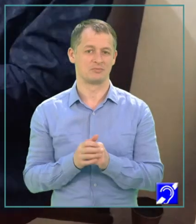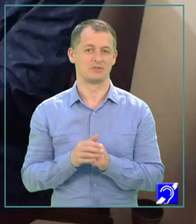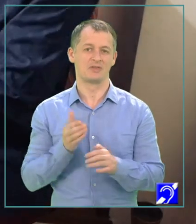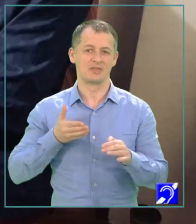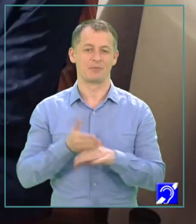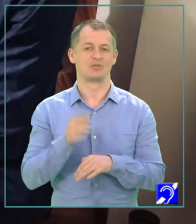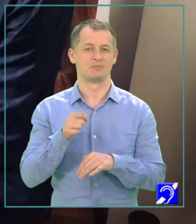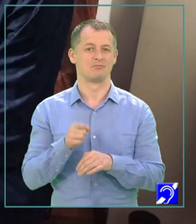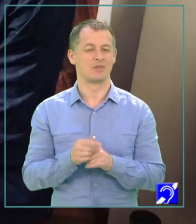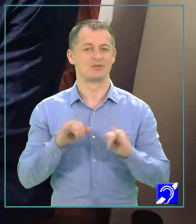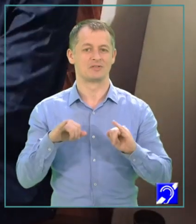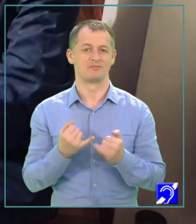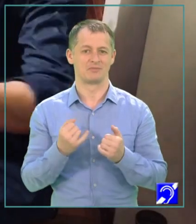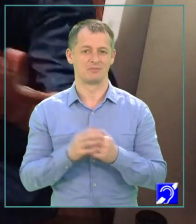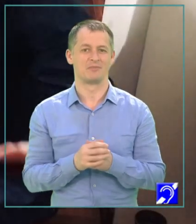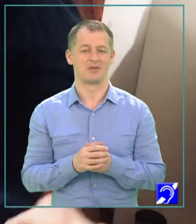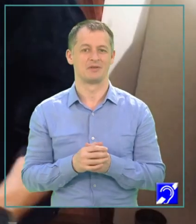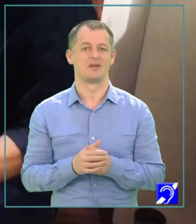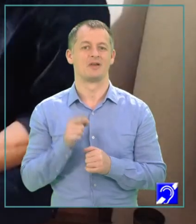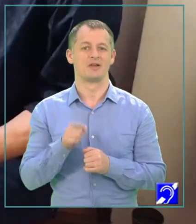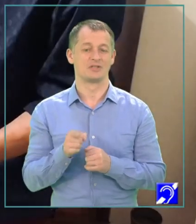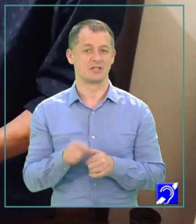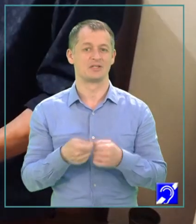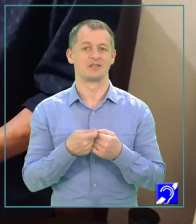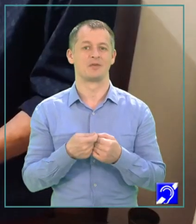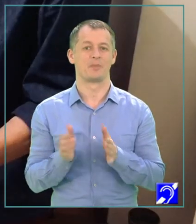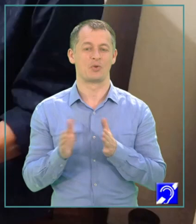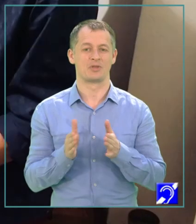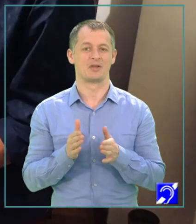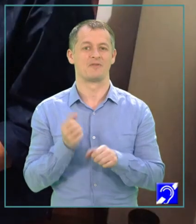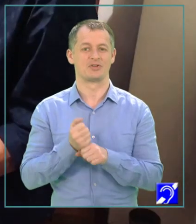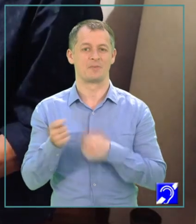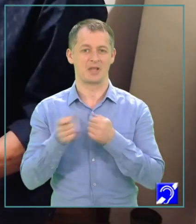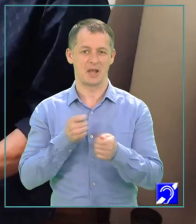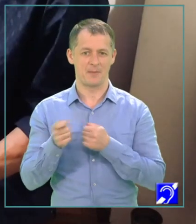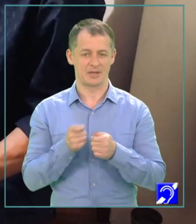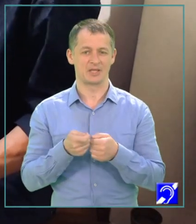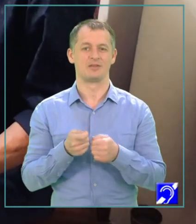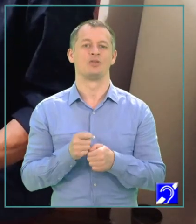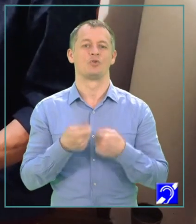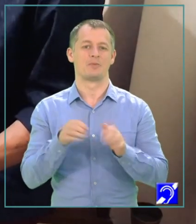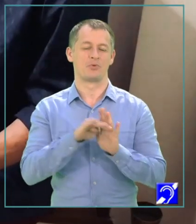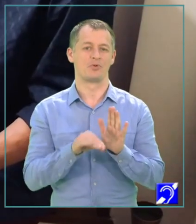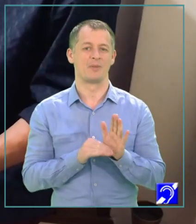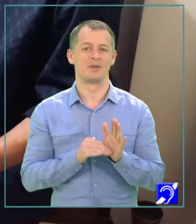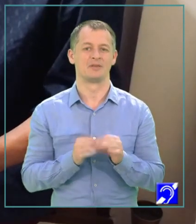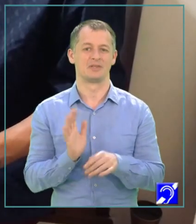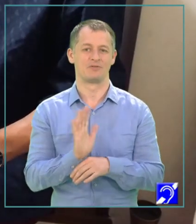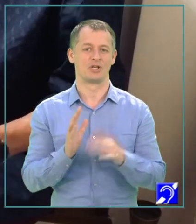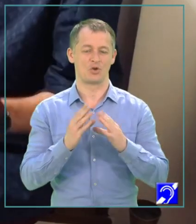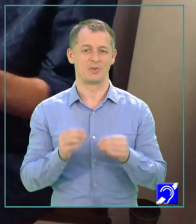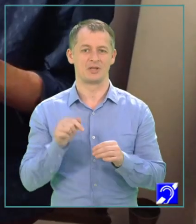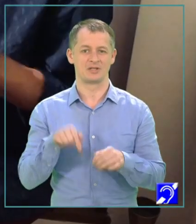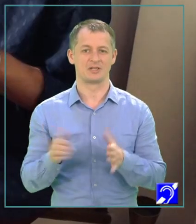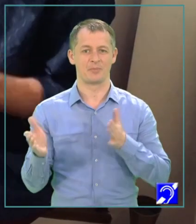acestea sunt hashtag-urile sub care derulăm toată această campanie și toate programele televiziunii române în această